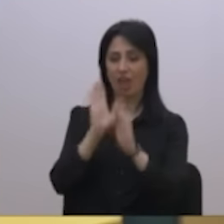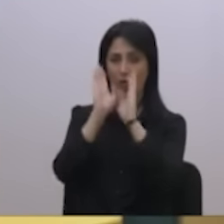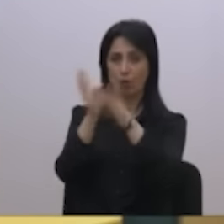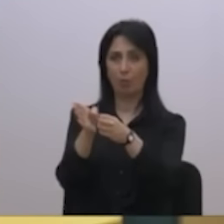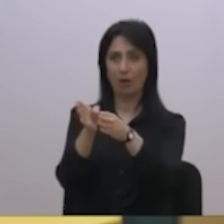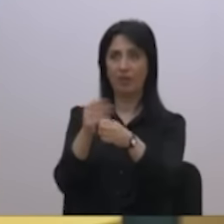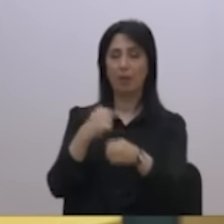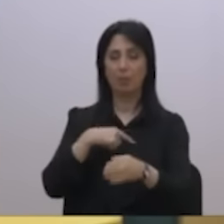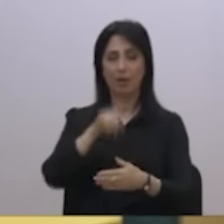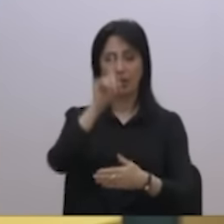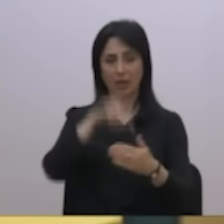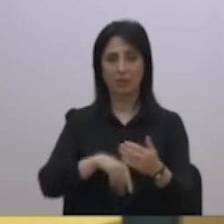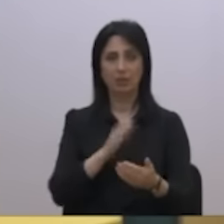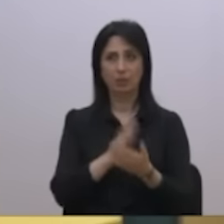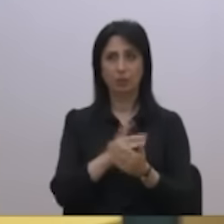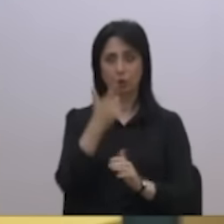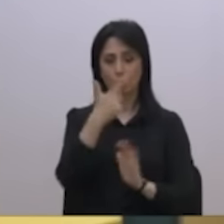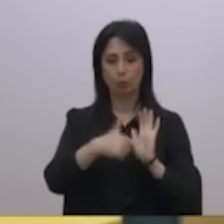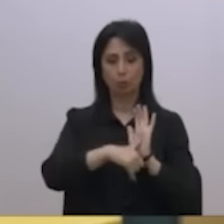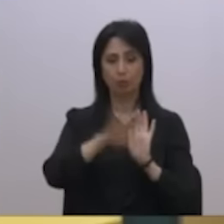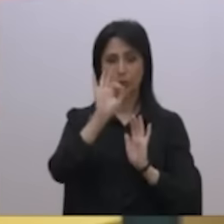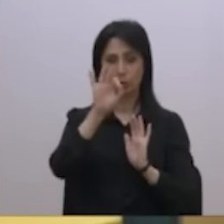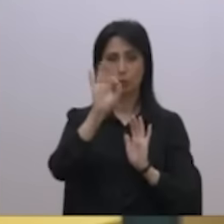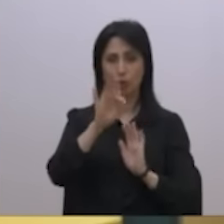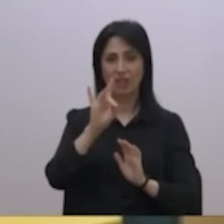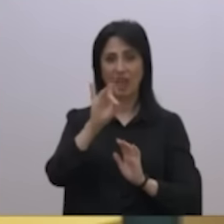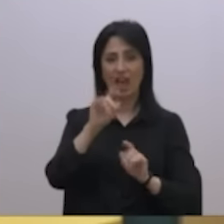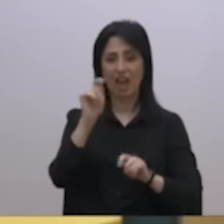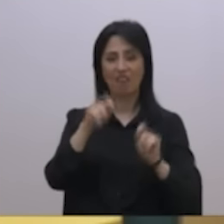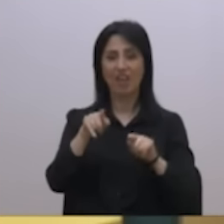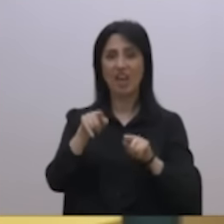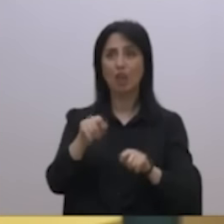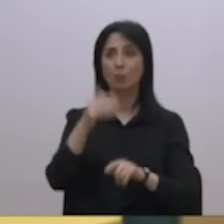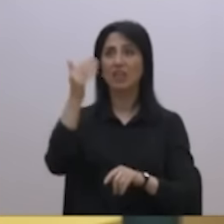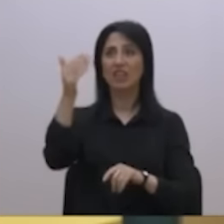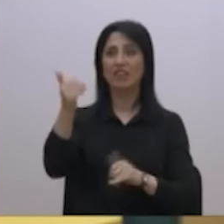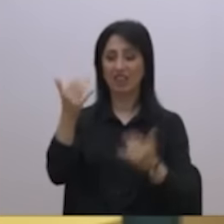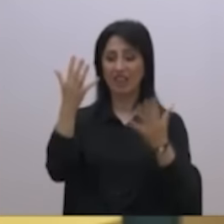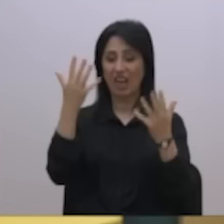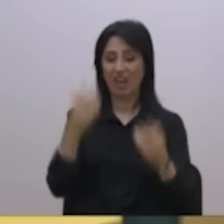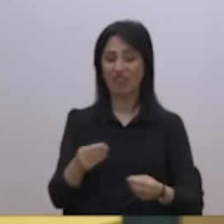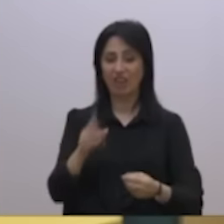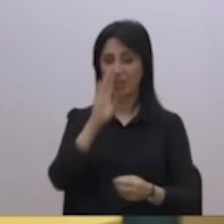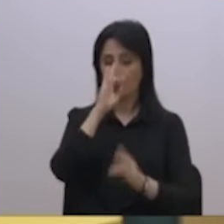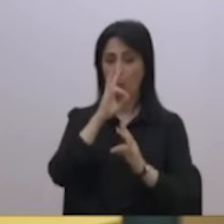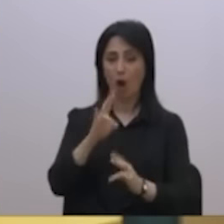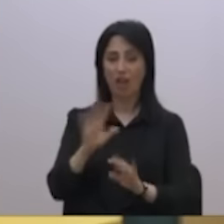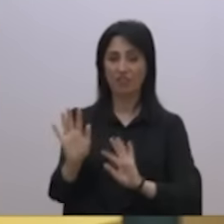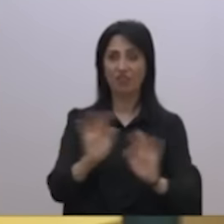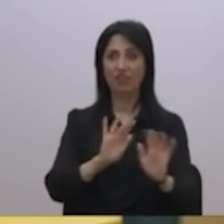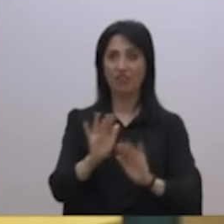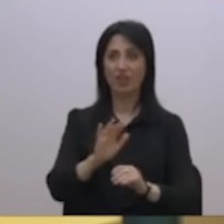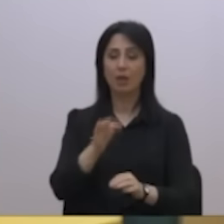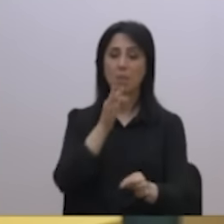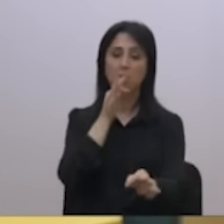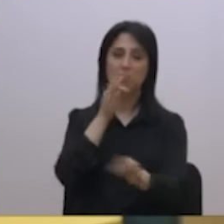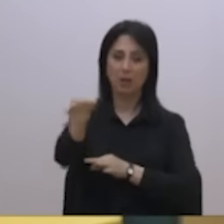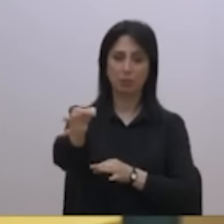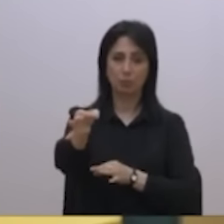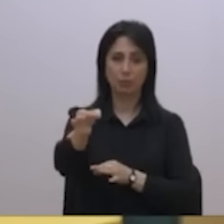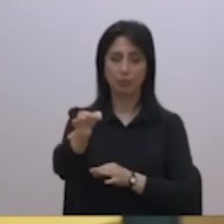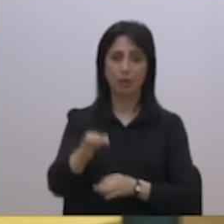მე დარწმუნებული ვარ, 26 ოქტომბრის რეფერენდუმში თქვენ დღევანდელ თქვენს მოღალატეობრივ ქმედებაზე მიიღებთ